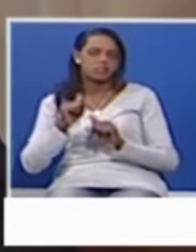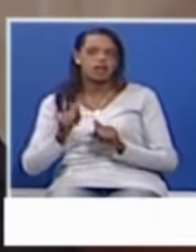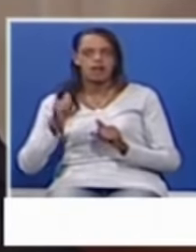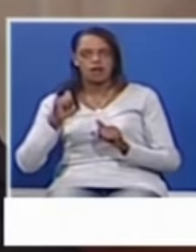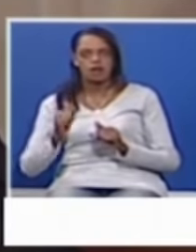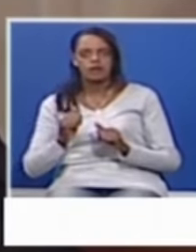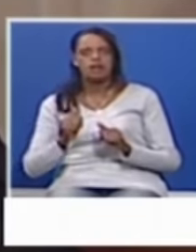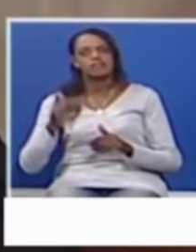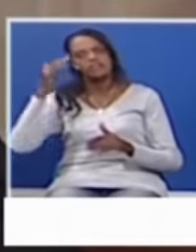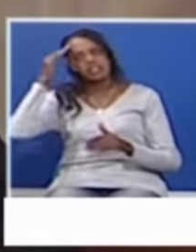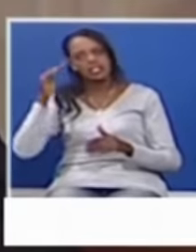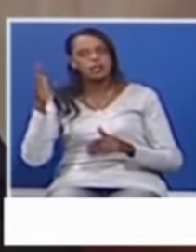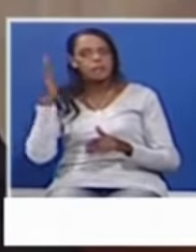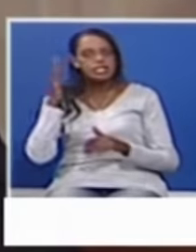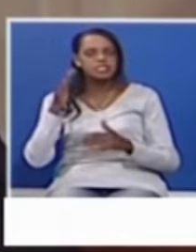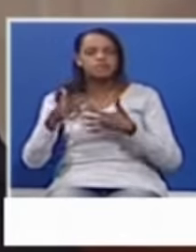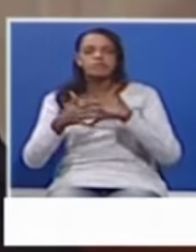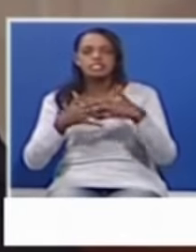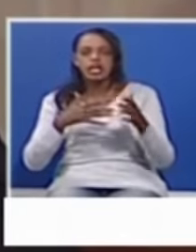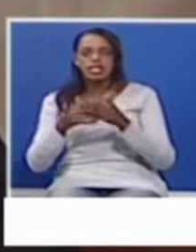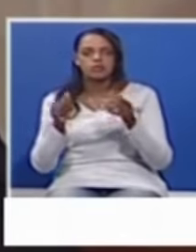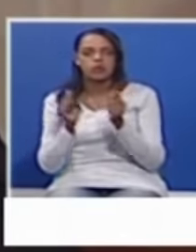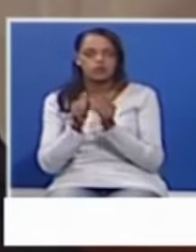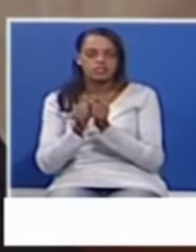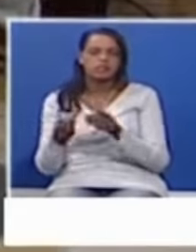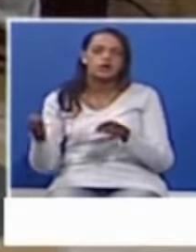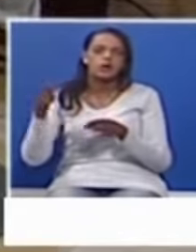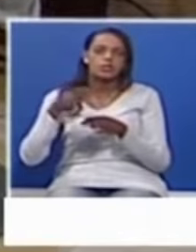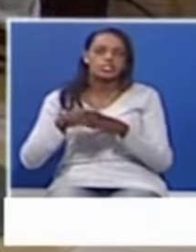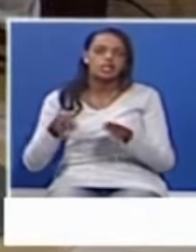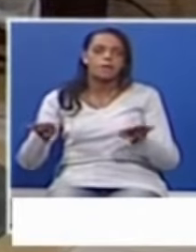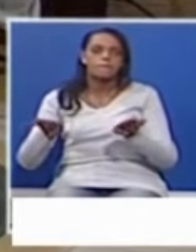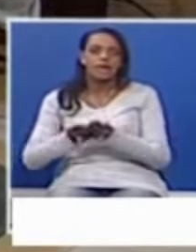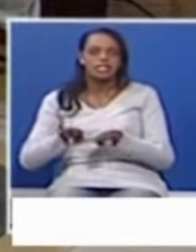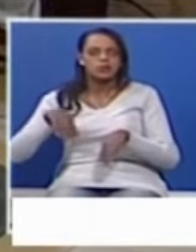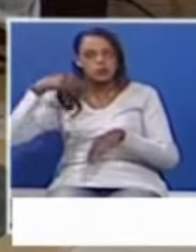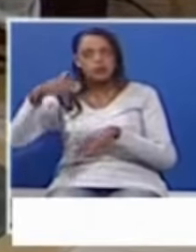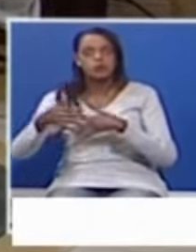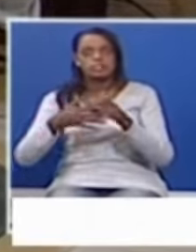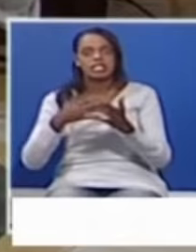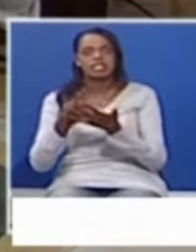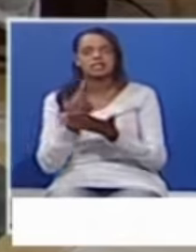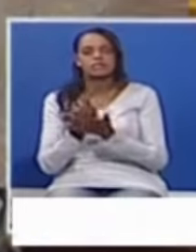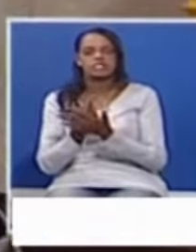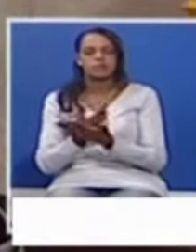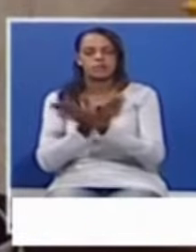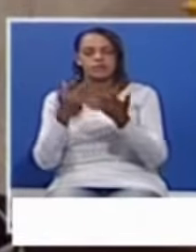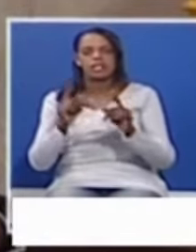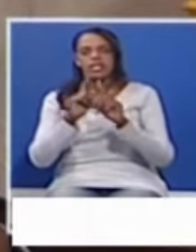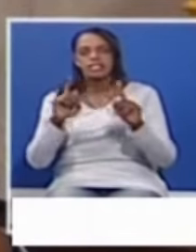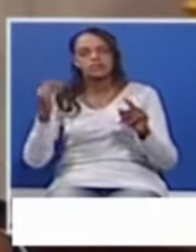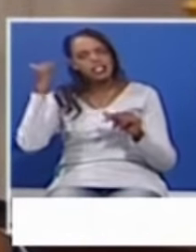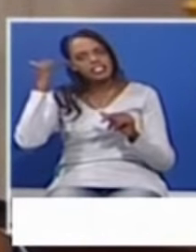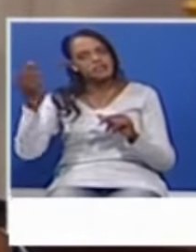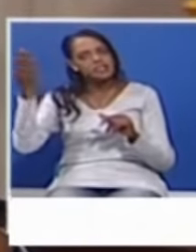كان تقاتاتك بقزي بسرحين بنواتن درع كان معارت بدهون كينوون مسرح كمزر اللي بمقلات هزبي ارترا